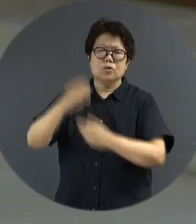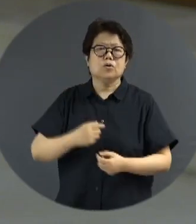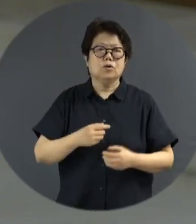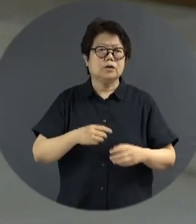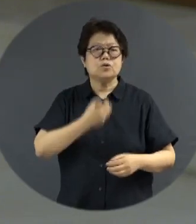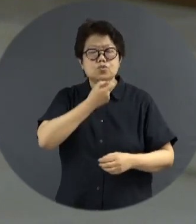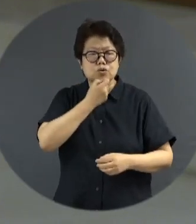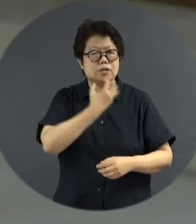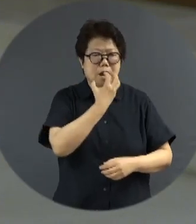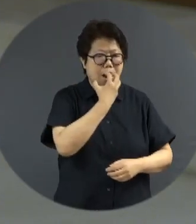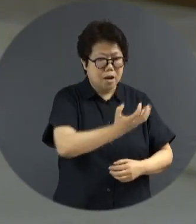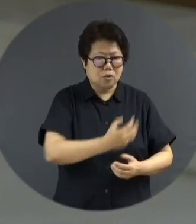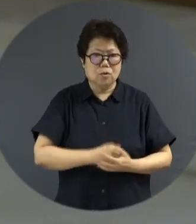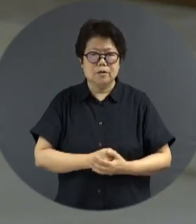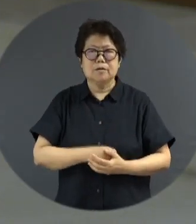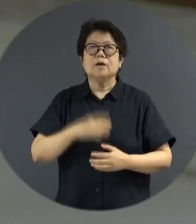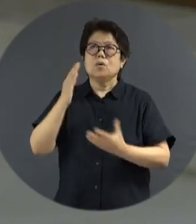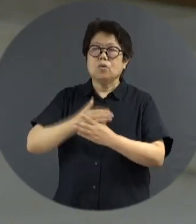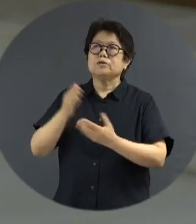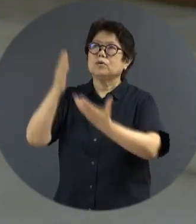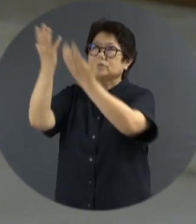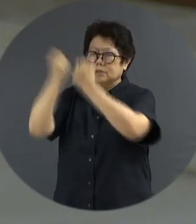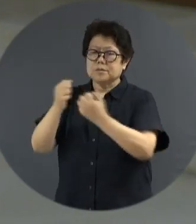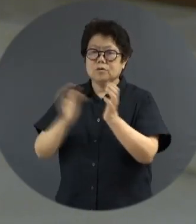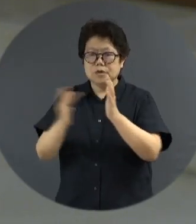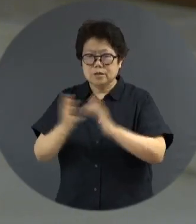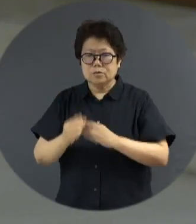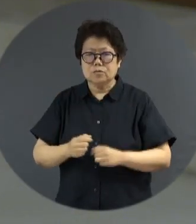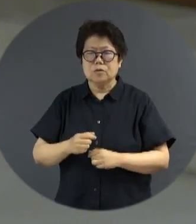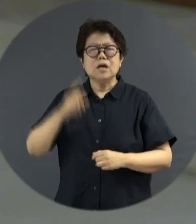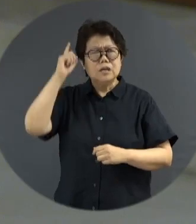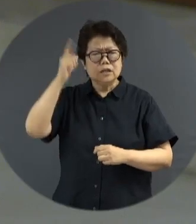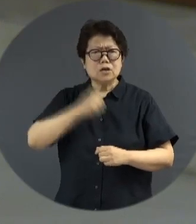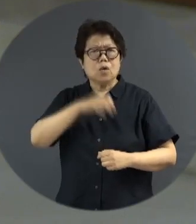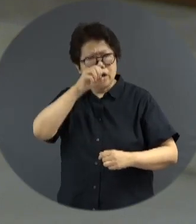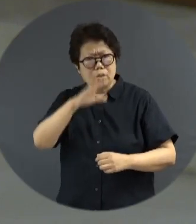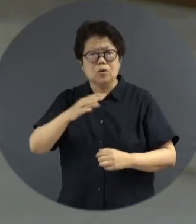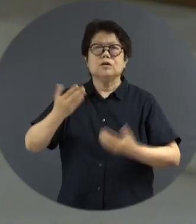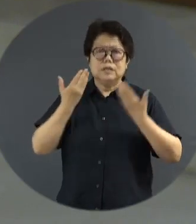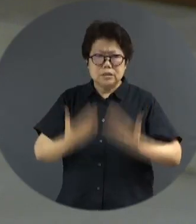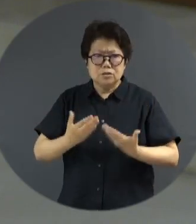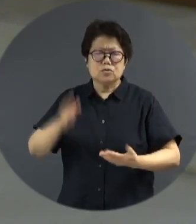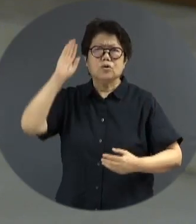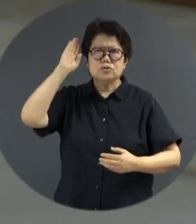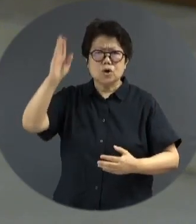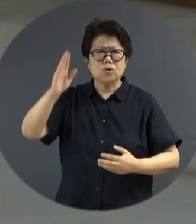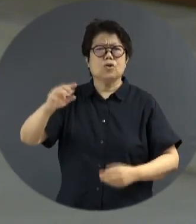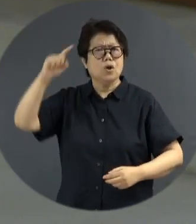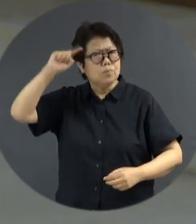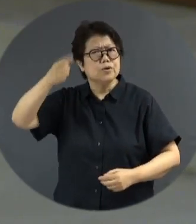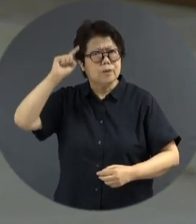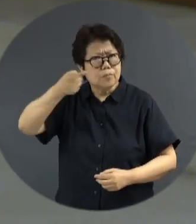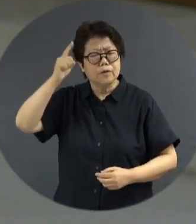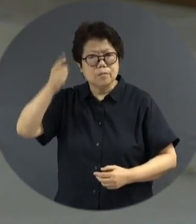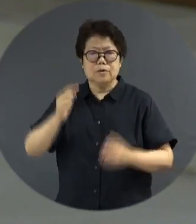督。天国不单止是讲将来，天国更加讲是现在，是每一日。主耶稣每日都